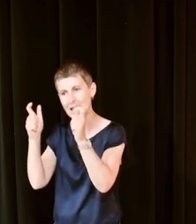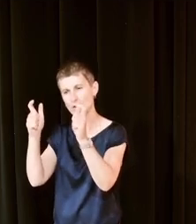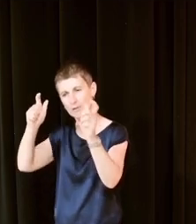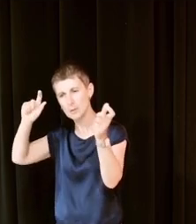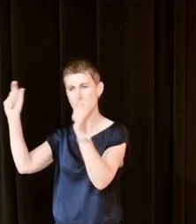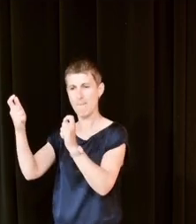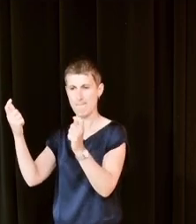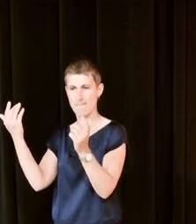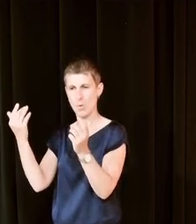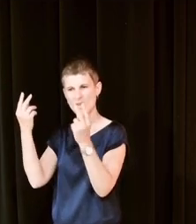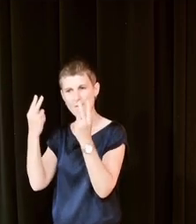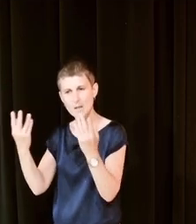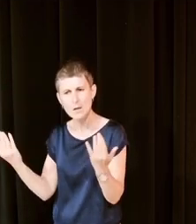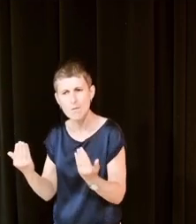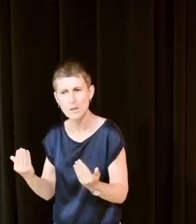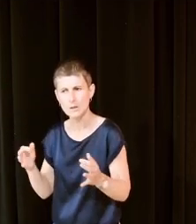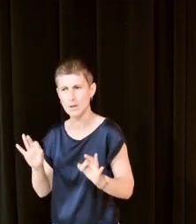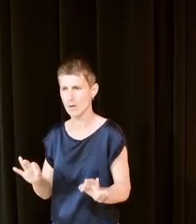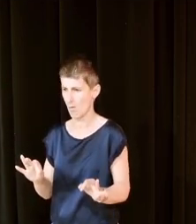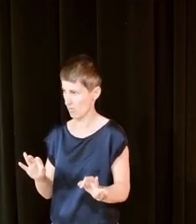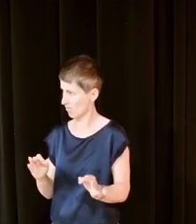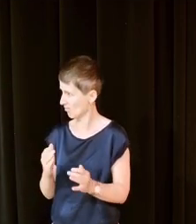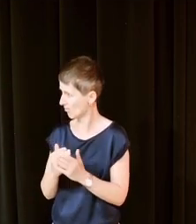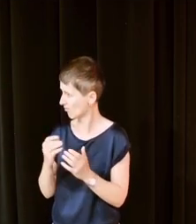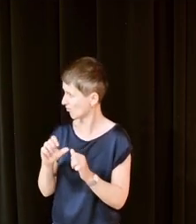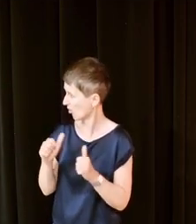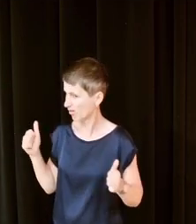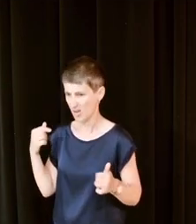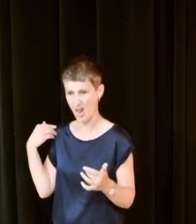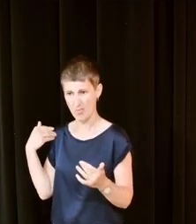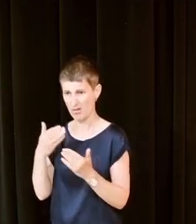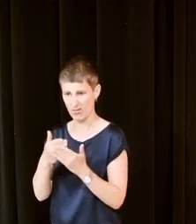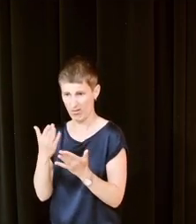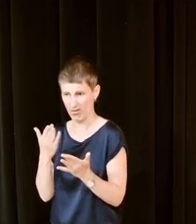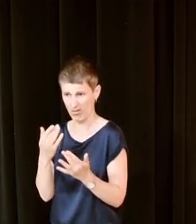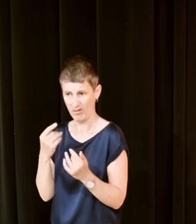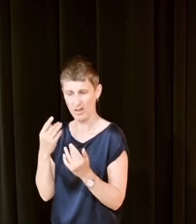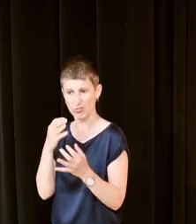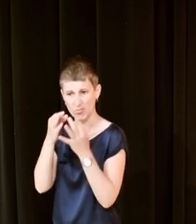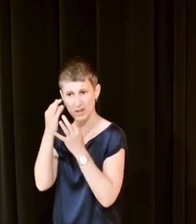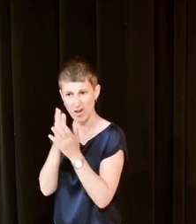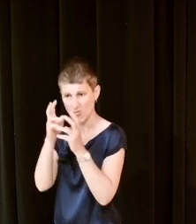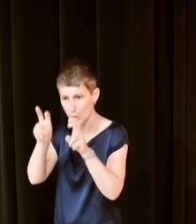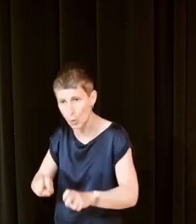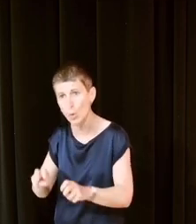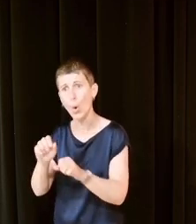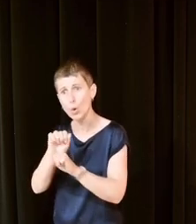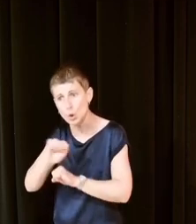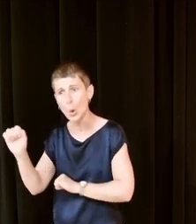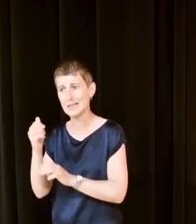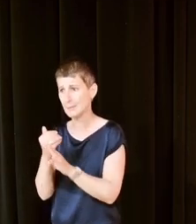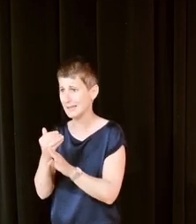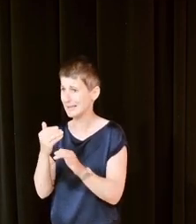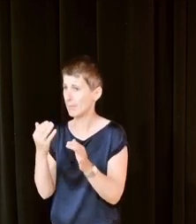wichtig. Wir haben Museen bislang auch nicht untersucht, ob die überhaupt eine Wirkung haben oder nicht. Und bauen sie trotzdem in Dimensionen, wo man denkt, na, muss das